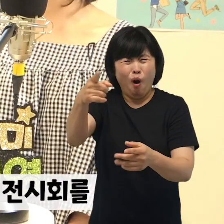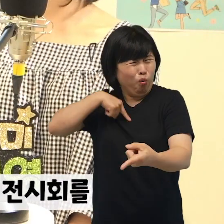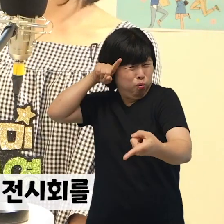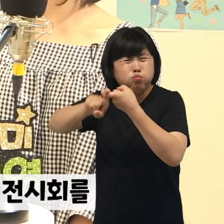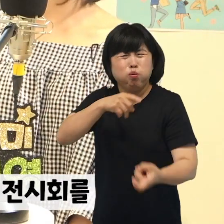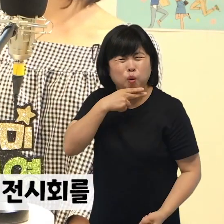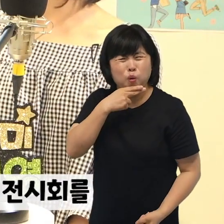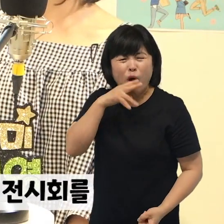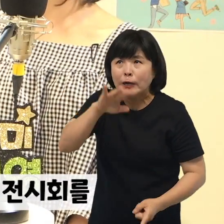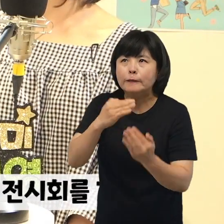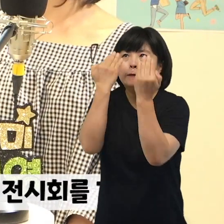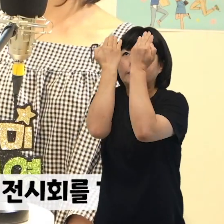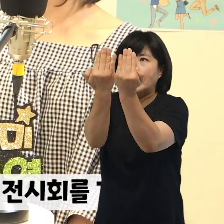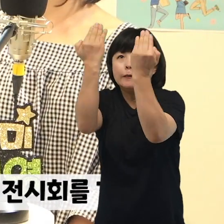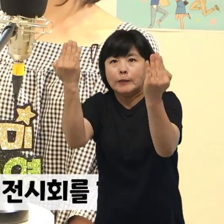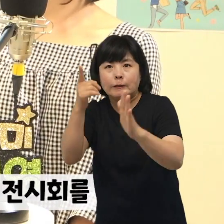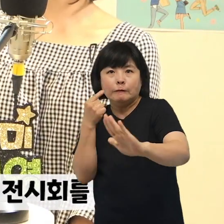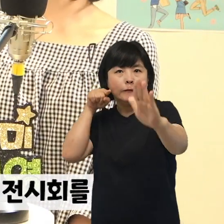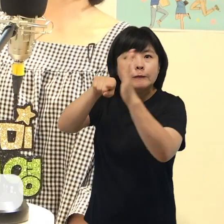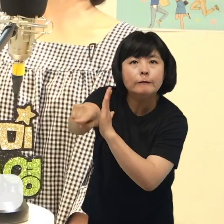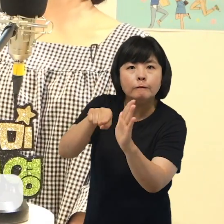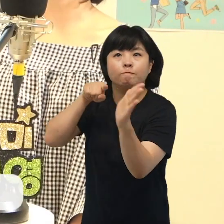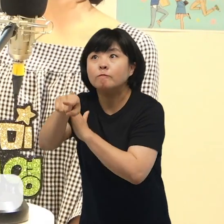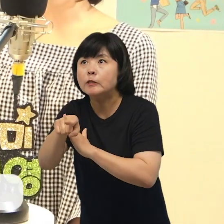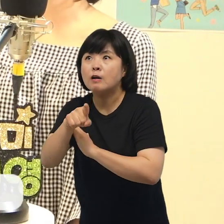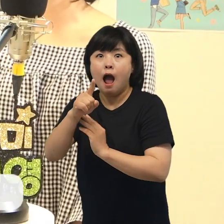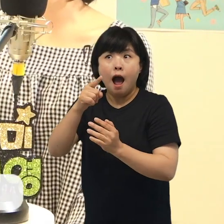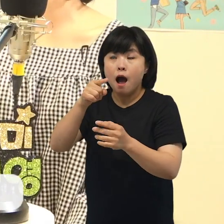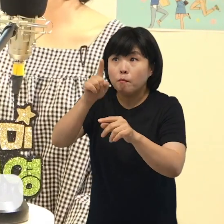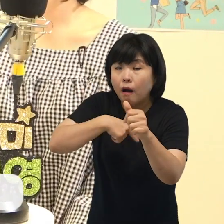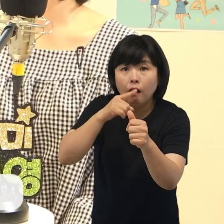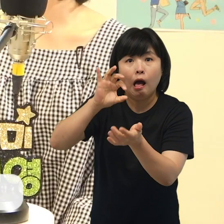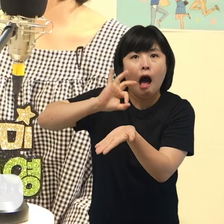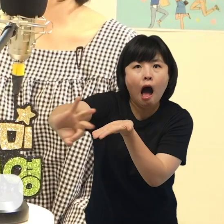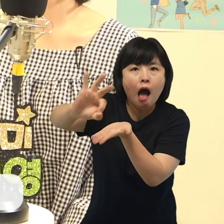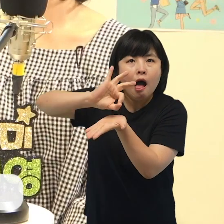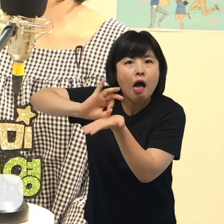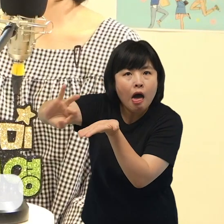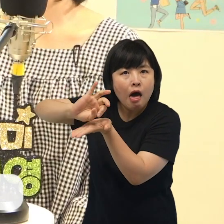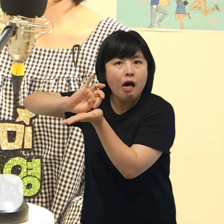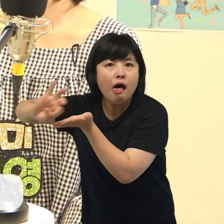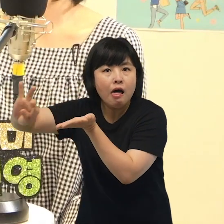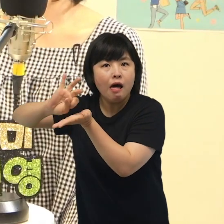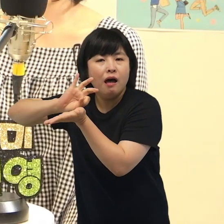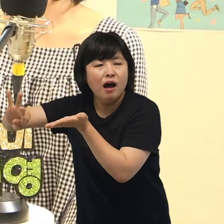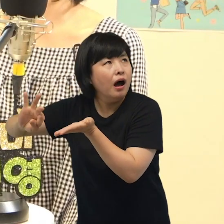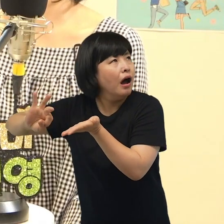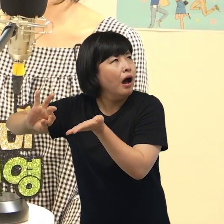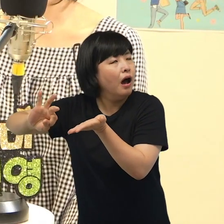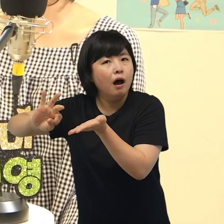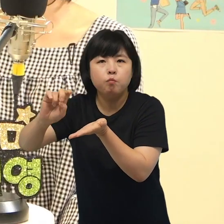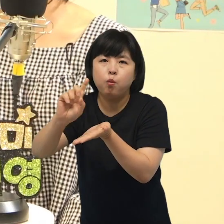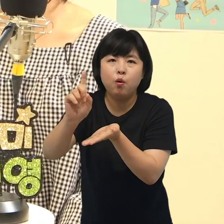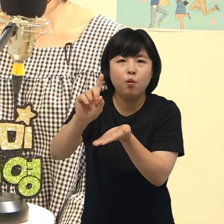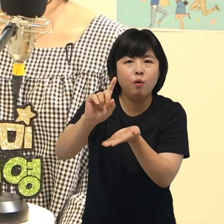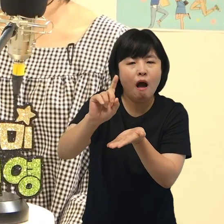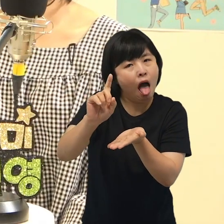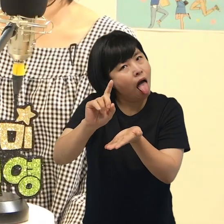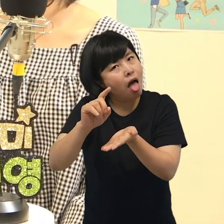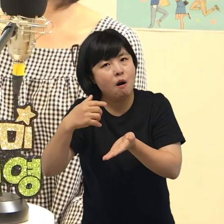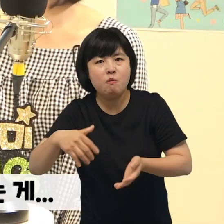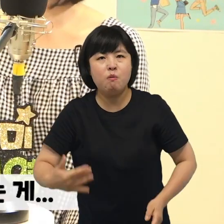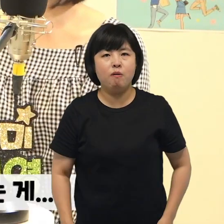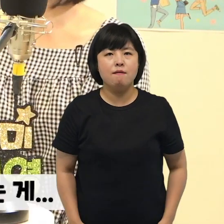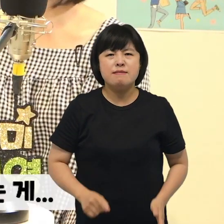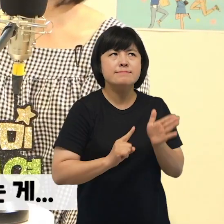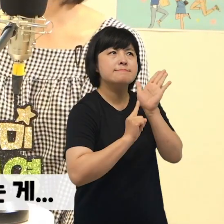위해서 평소에는 관심도 없던 전시회를 가고 굉장한 큰 돈을 들여서 말이죠. 네, 굉장히 좀 뭐랄까요?